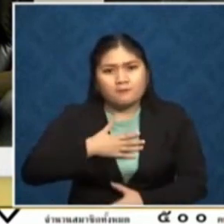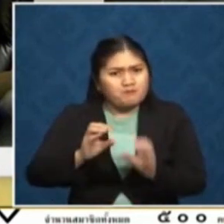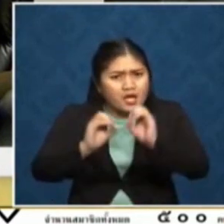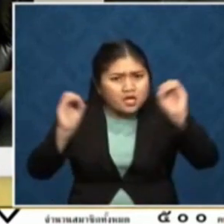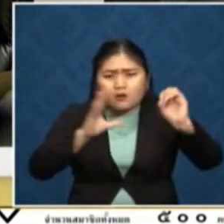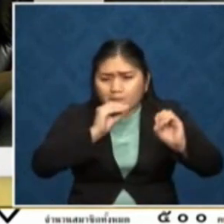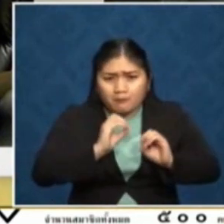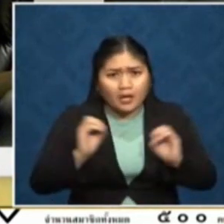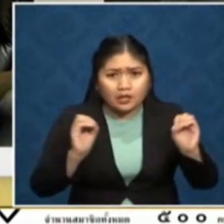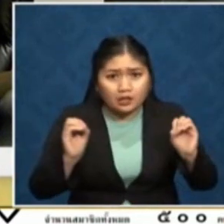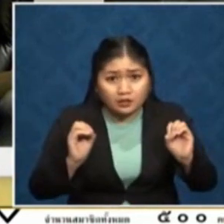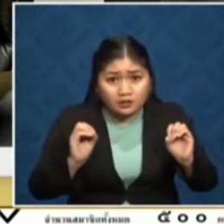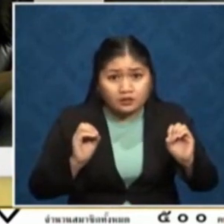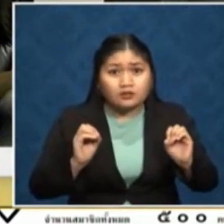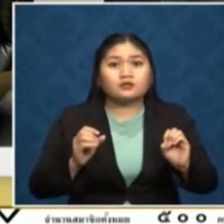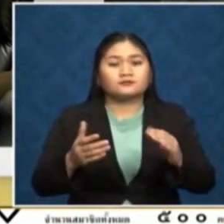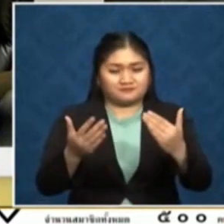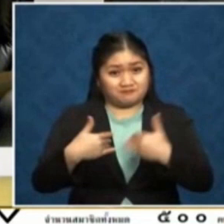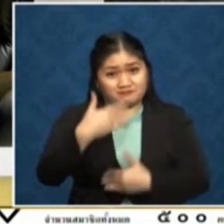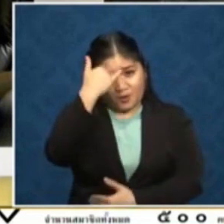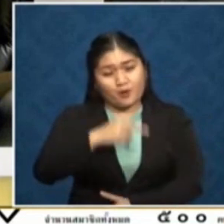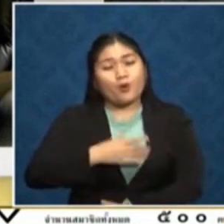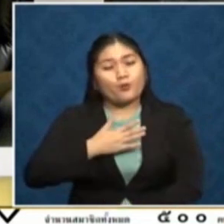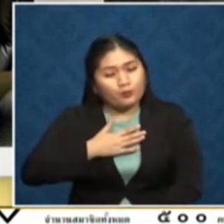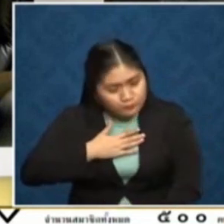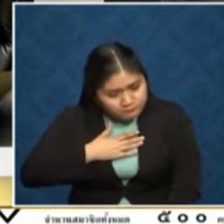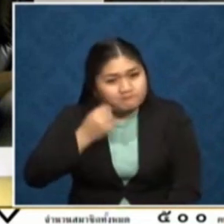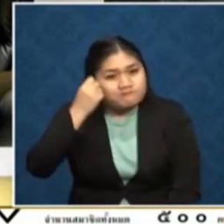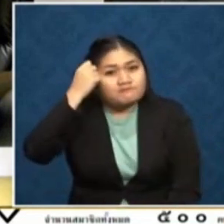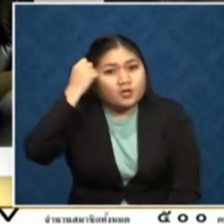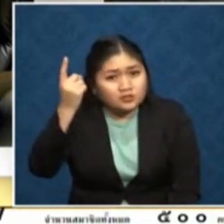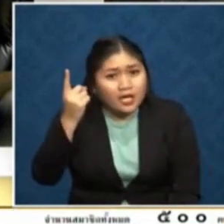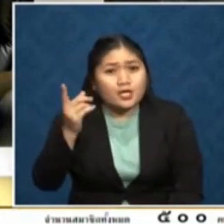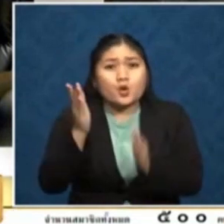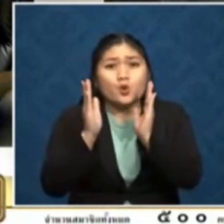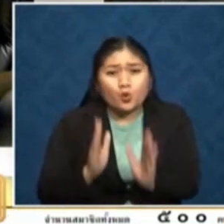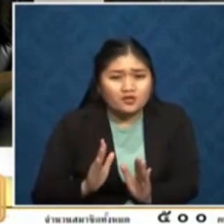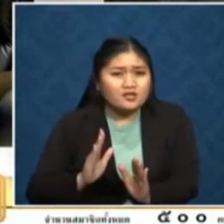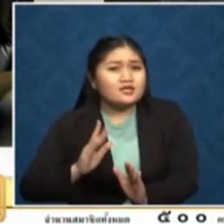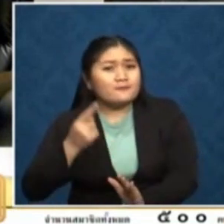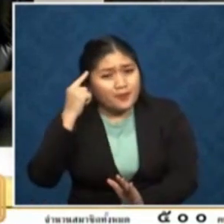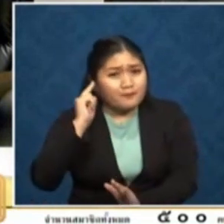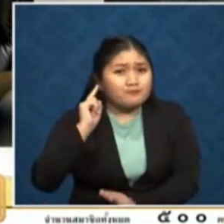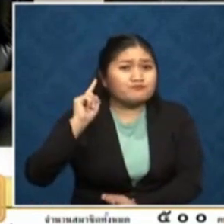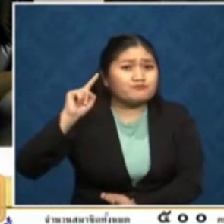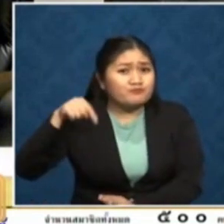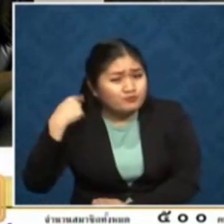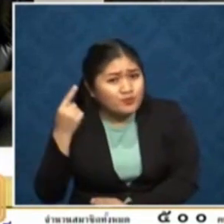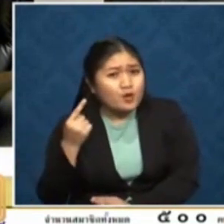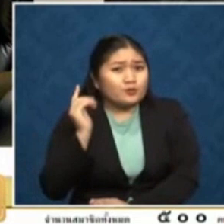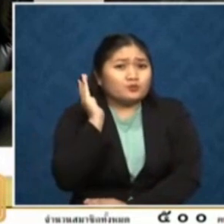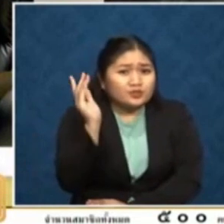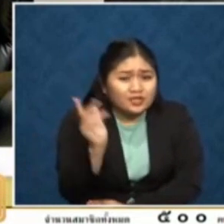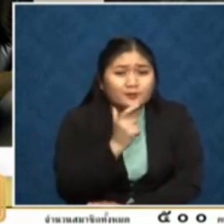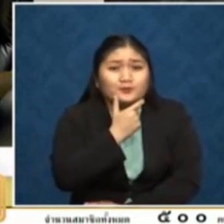ราวที่แล้วนะครับผมไม่เคยใช้คำนำหน้านามเลยนะครับไม่เคยใช้คำว่านายนำหน้าคำว่าประสิทธิ์เลยนะครับอัน